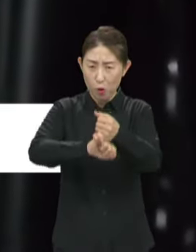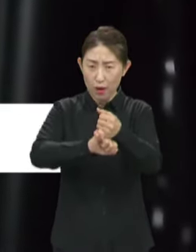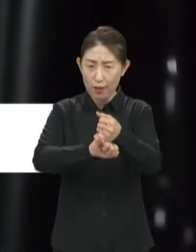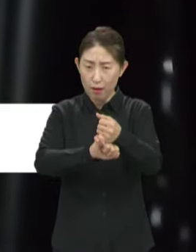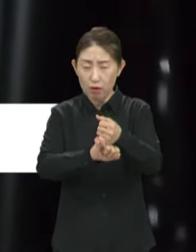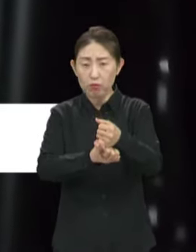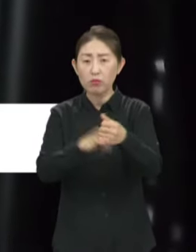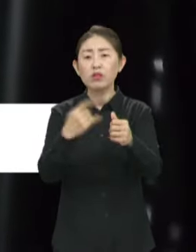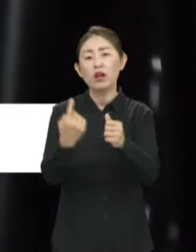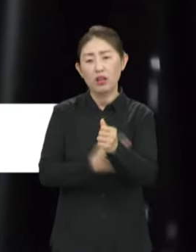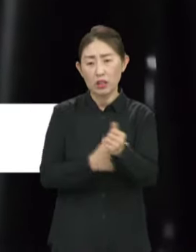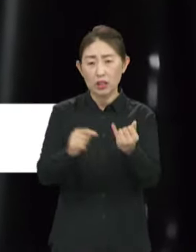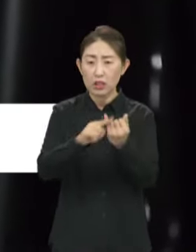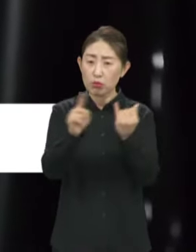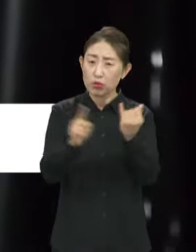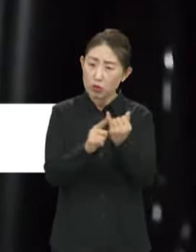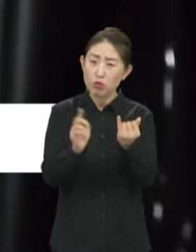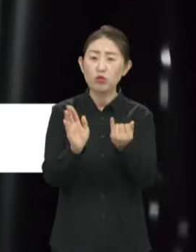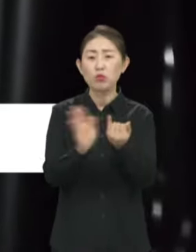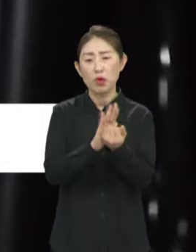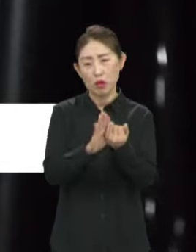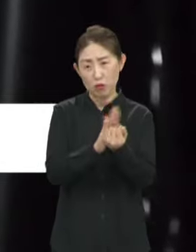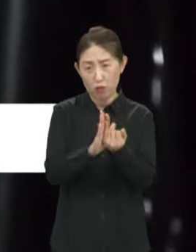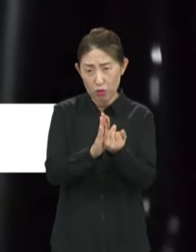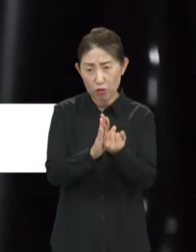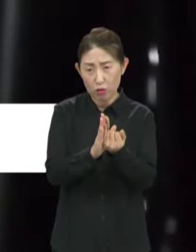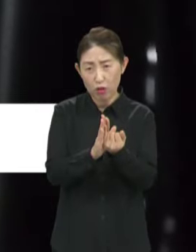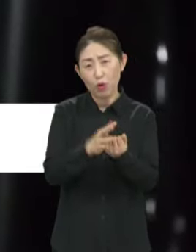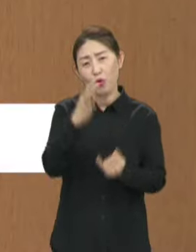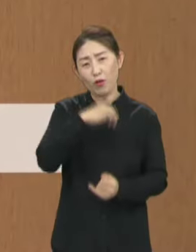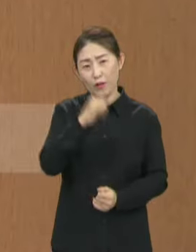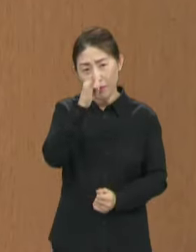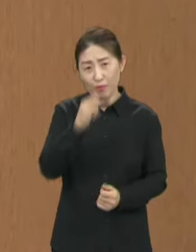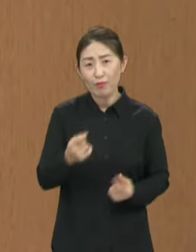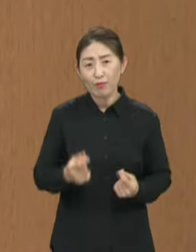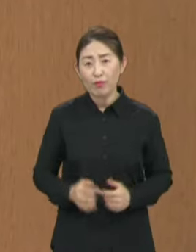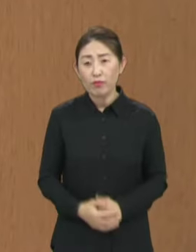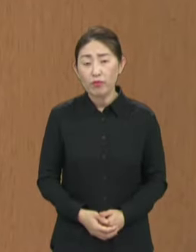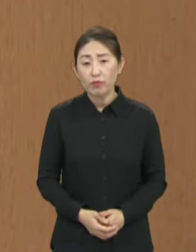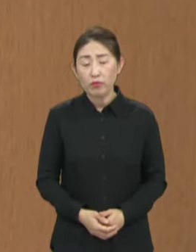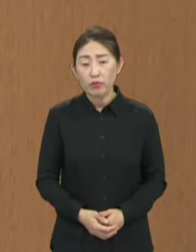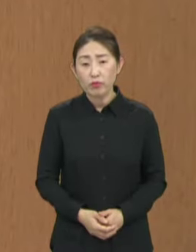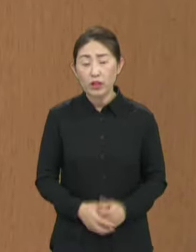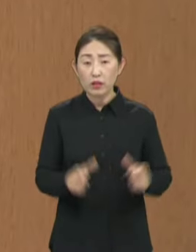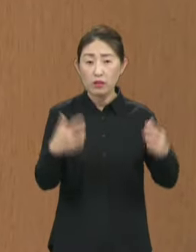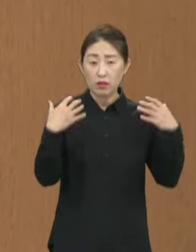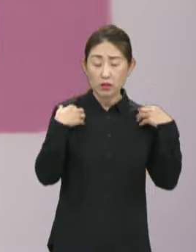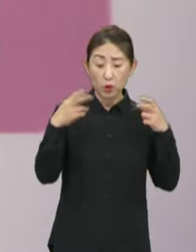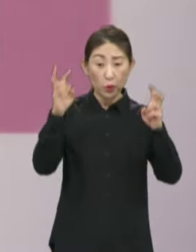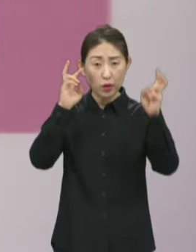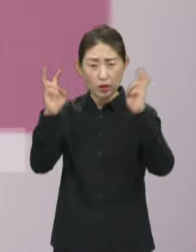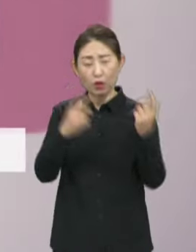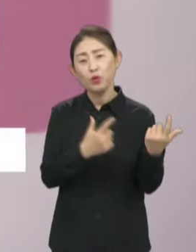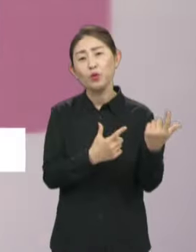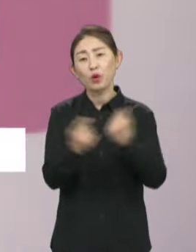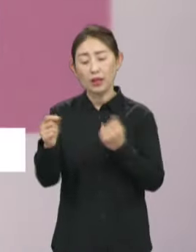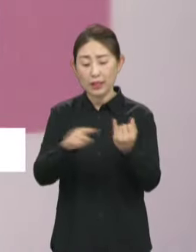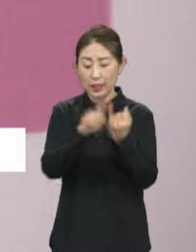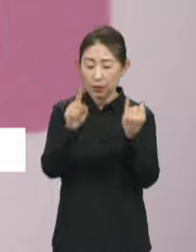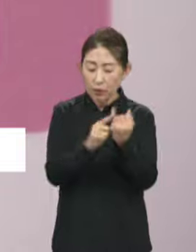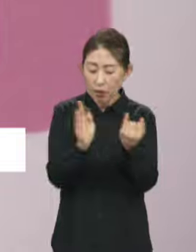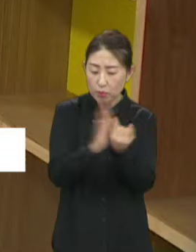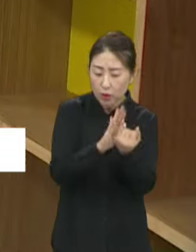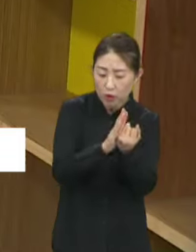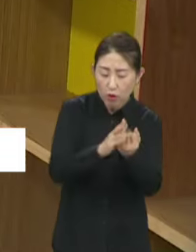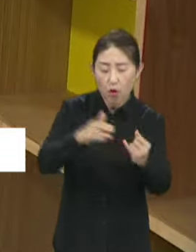의무화돼야지 조금 임산부를 위한 배려 정책이 아닐까. 지자체는 물론 민간 기업까지 임산부 배려